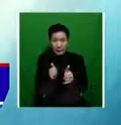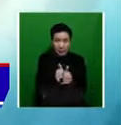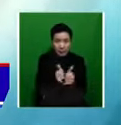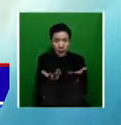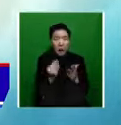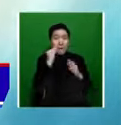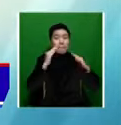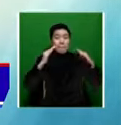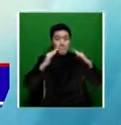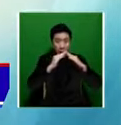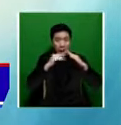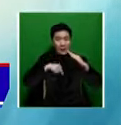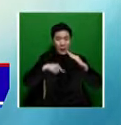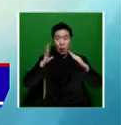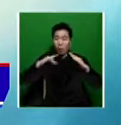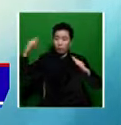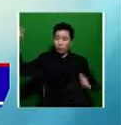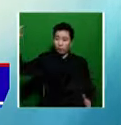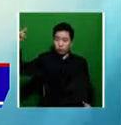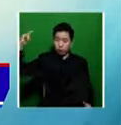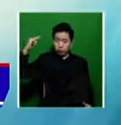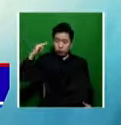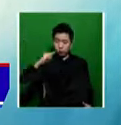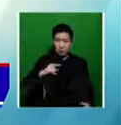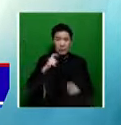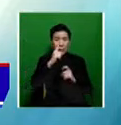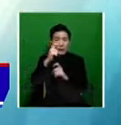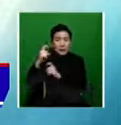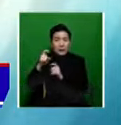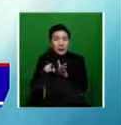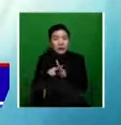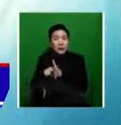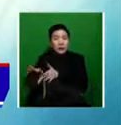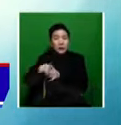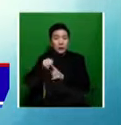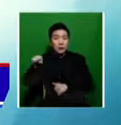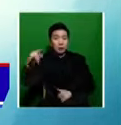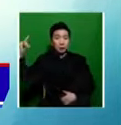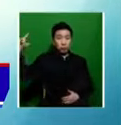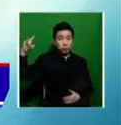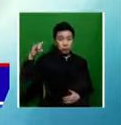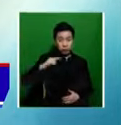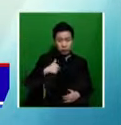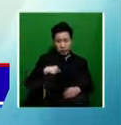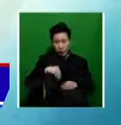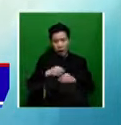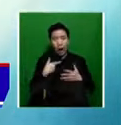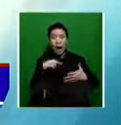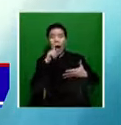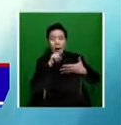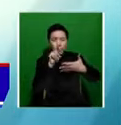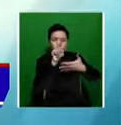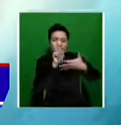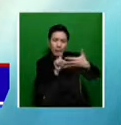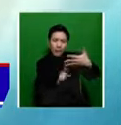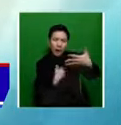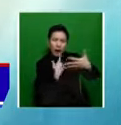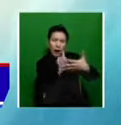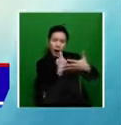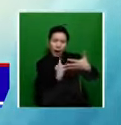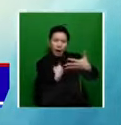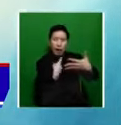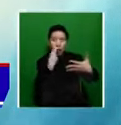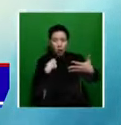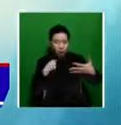มบ้านซึ่งเดินทางกลับจากพื้นที่ที่มีรายงานการระบาดของโรคระบาดต่างๆแล้วเนี่ยท่านลองกรอกพวก